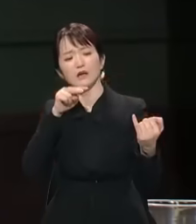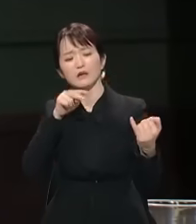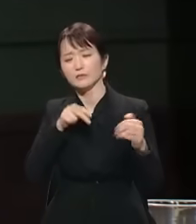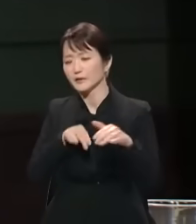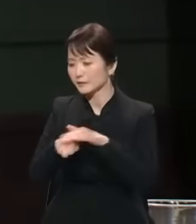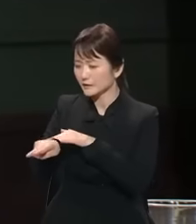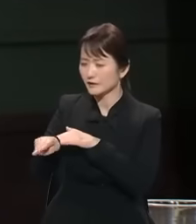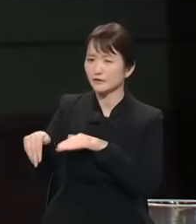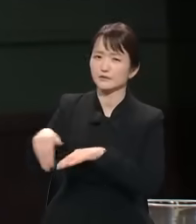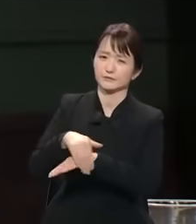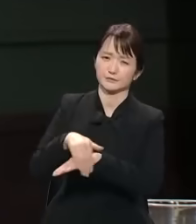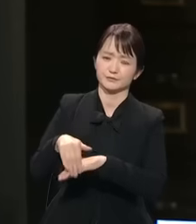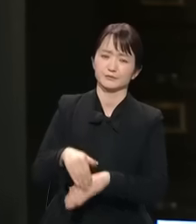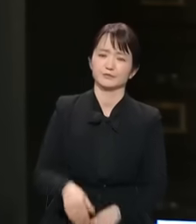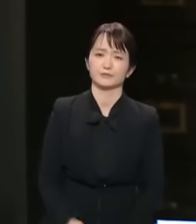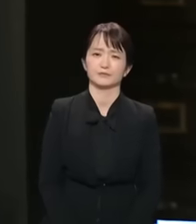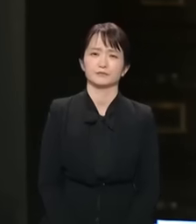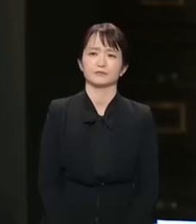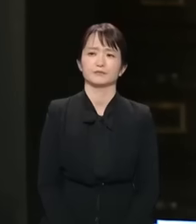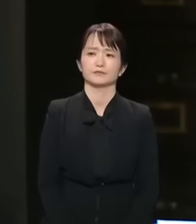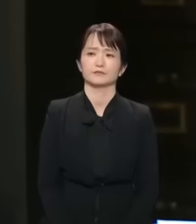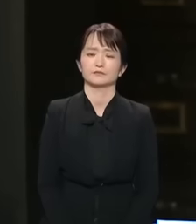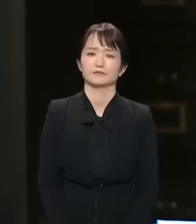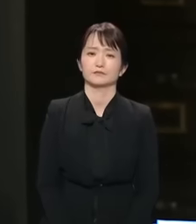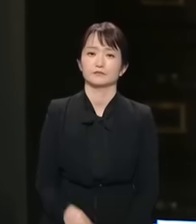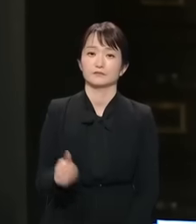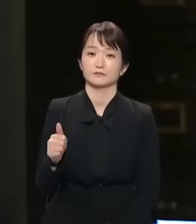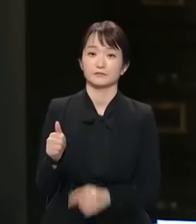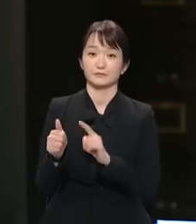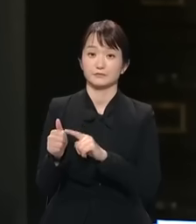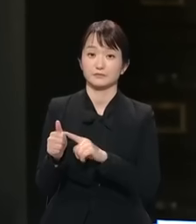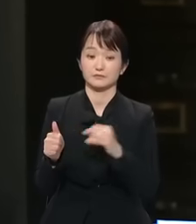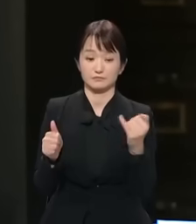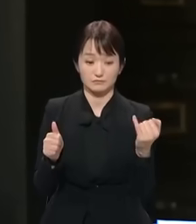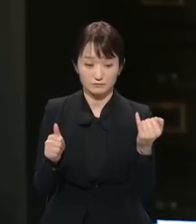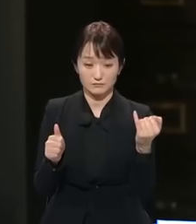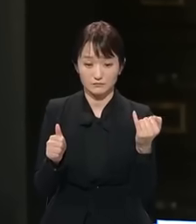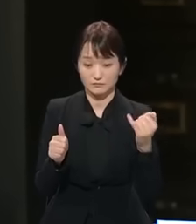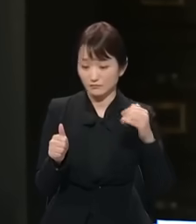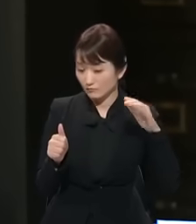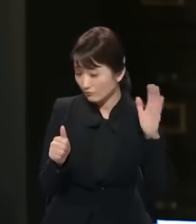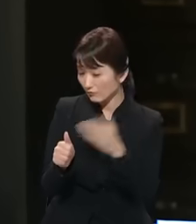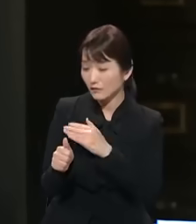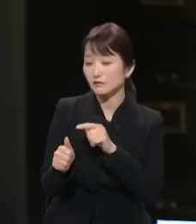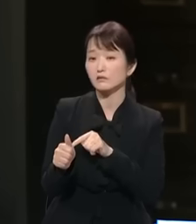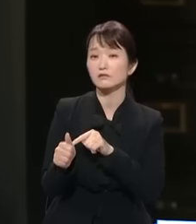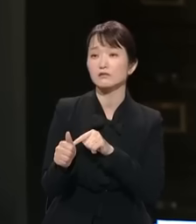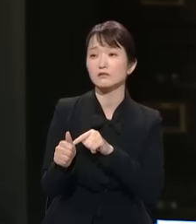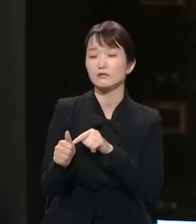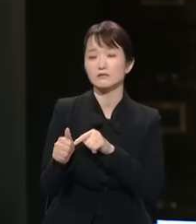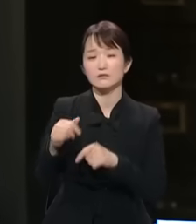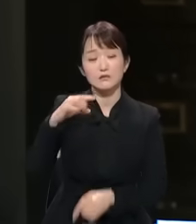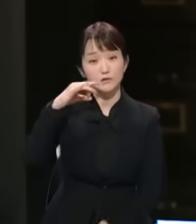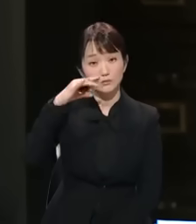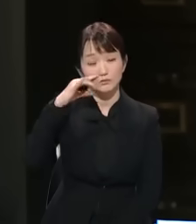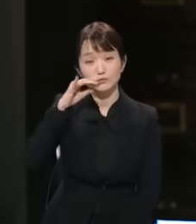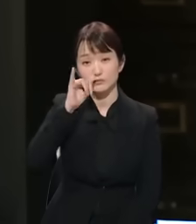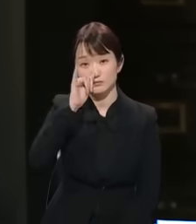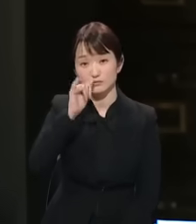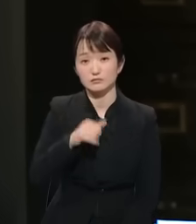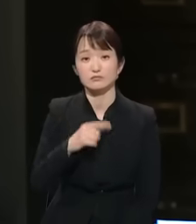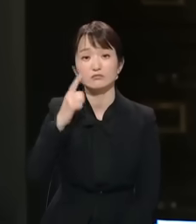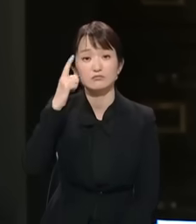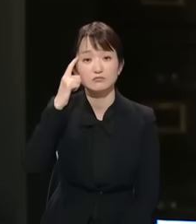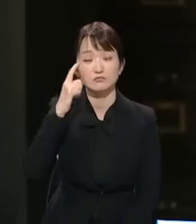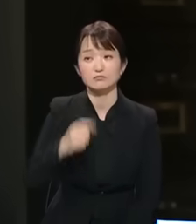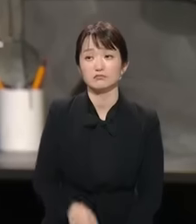살았다고 합니다. 자, 도대체 남자가 왜 여자한테 맞느냐 그거에 대한 좀 궁금증도 있습니다. 그렇죠.